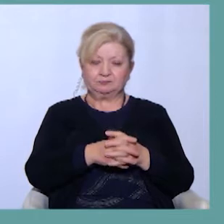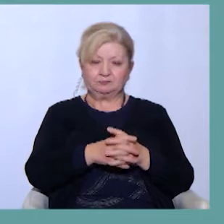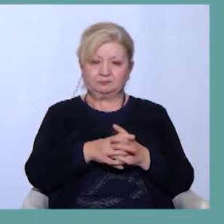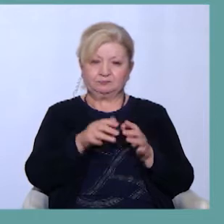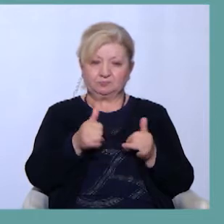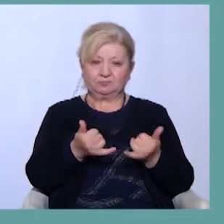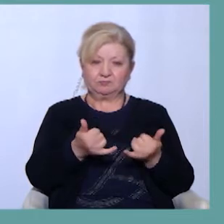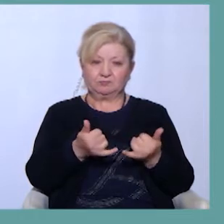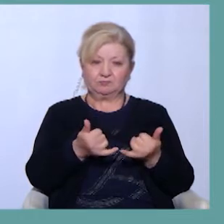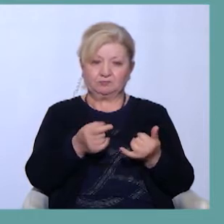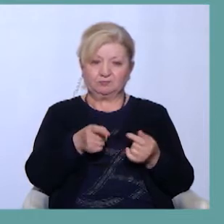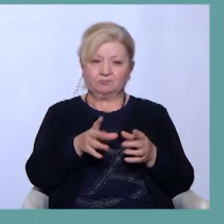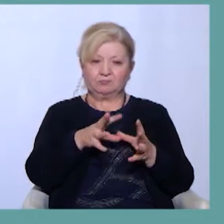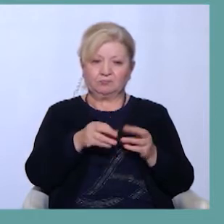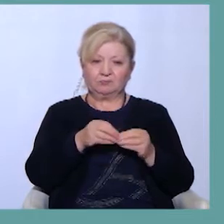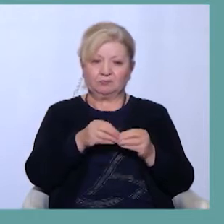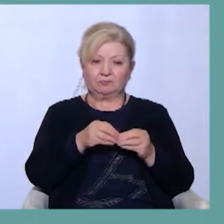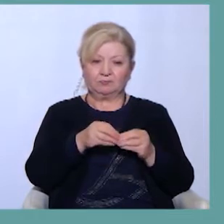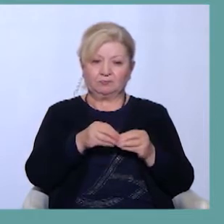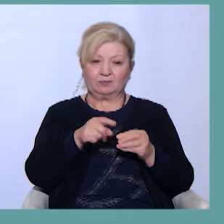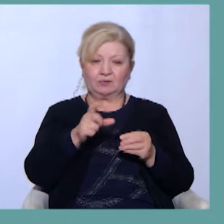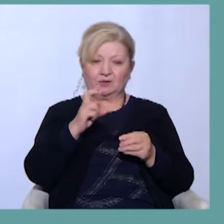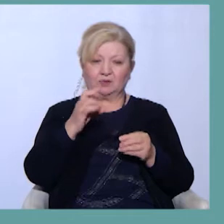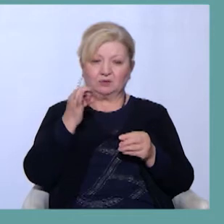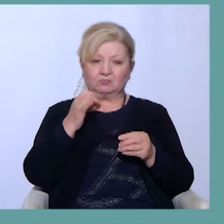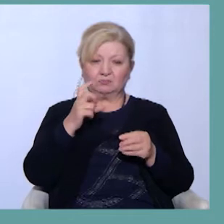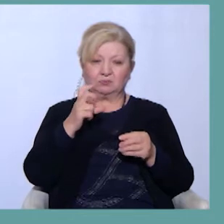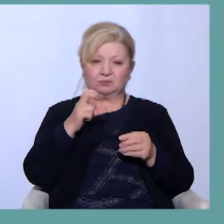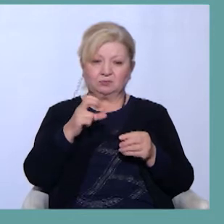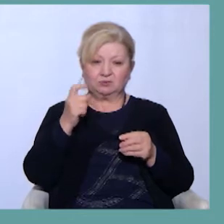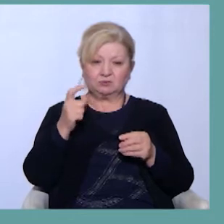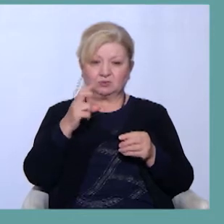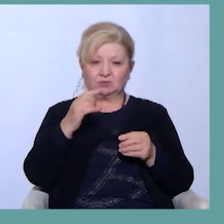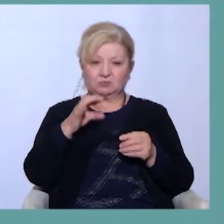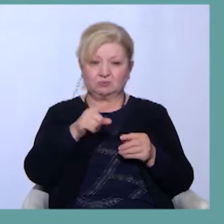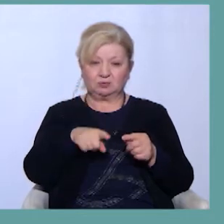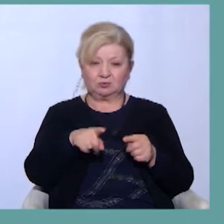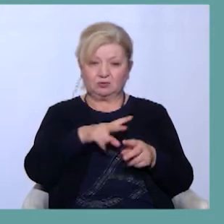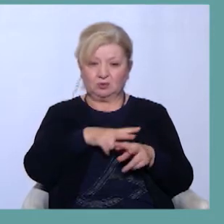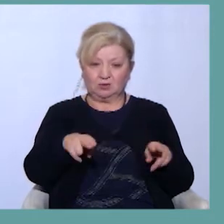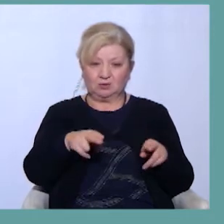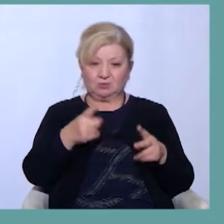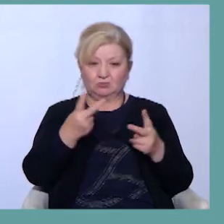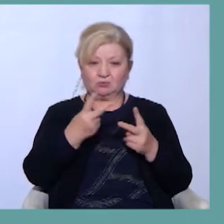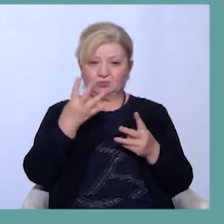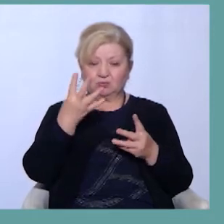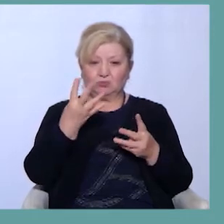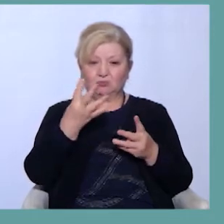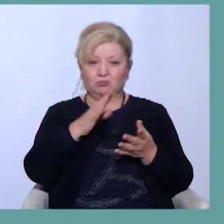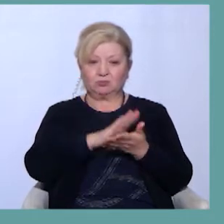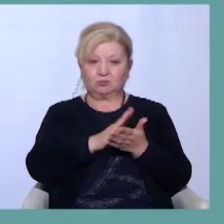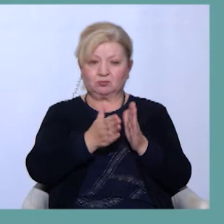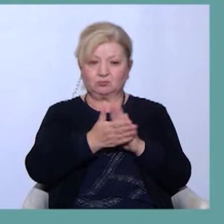აი ასე. ხო? ეხლა ეს ბიჯები ასეთი რო იყოს, წარმოიდგინეთ, სულ